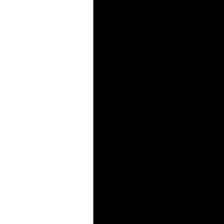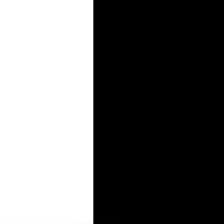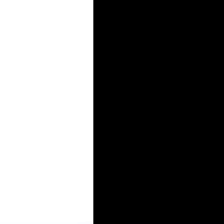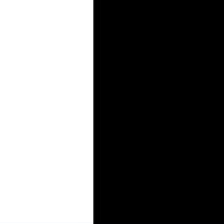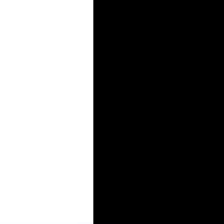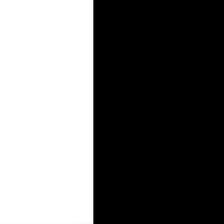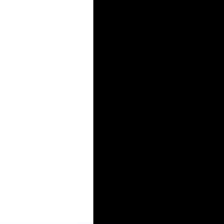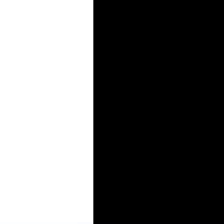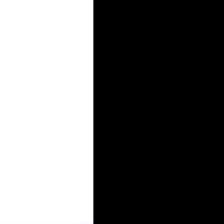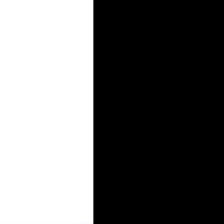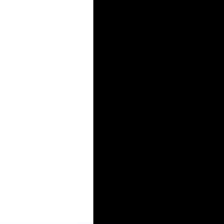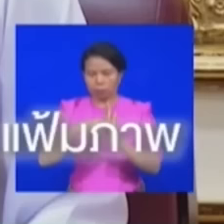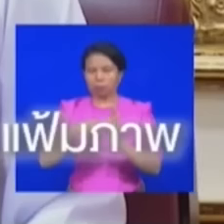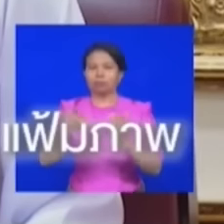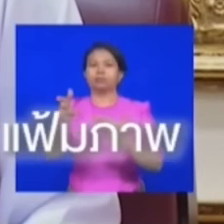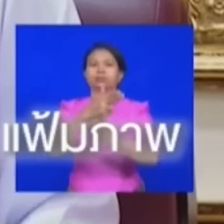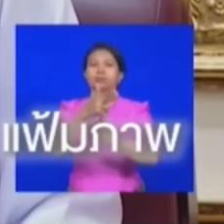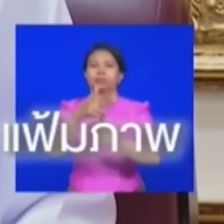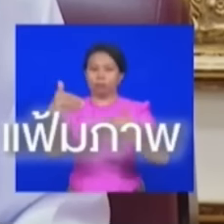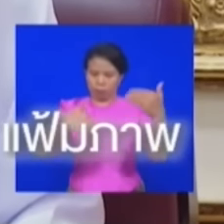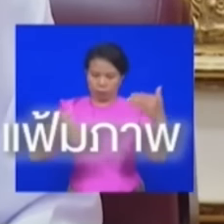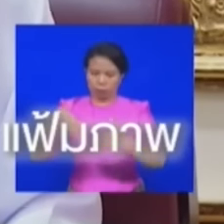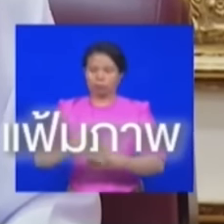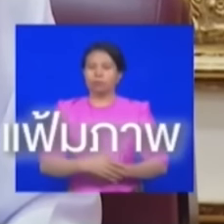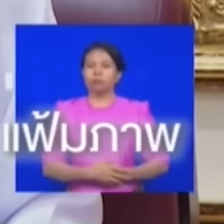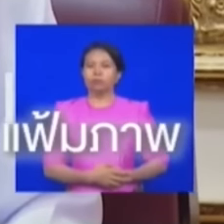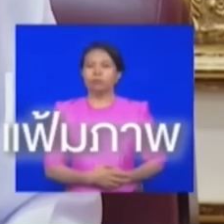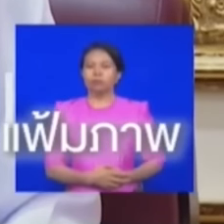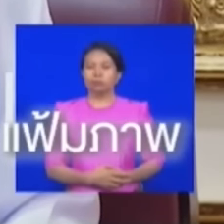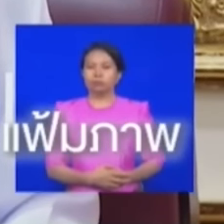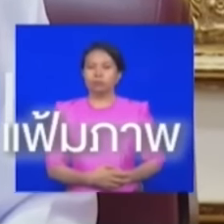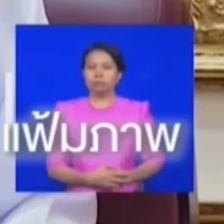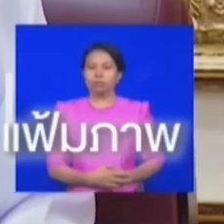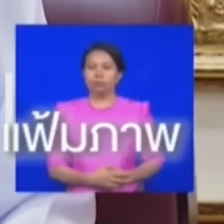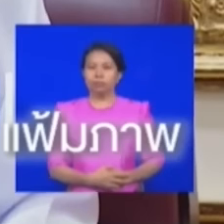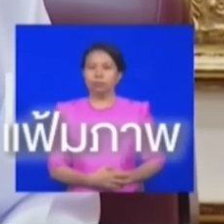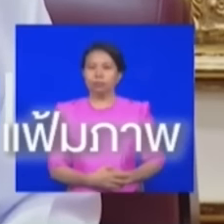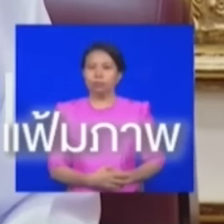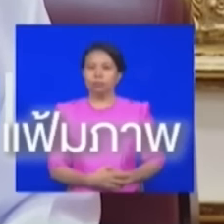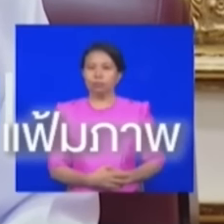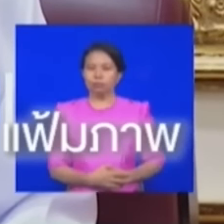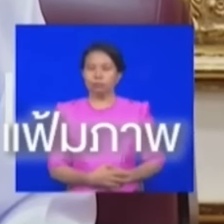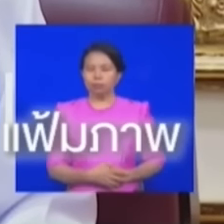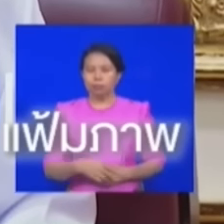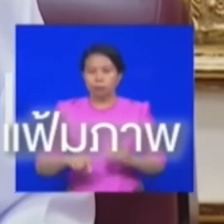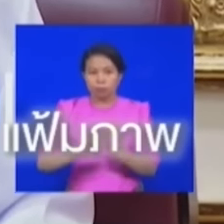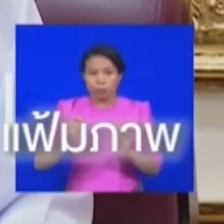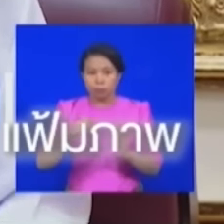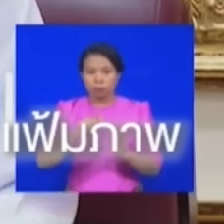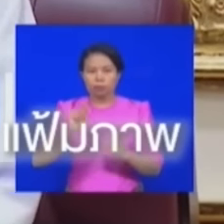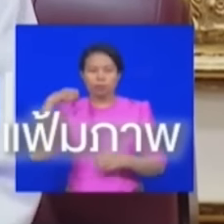เป็นวงกว้างโดยชี้ไปที่พื้นที่ในหมู่บ้านหรือรอบๆหมู่บ้านในรัฐกรณีซึ่งเป็นรัฐที่มีการสู้รบ